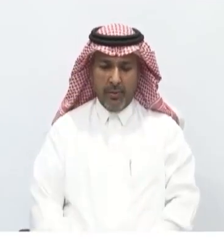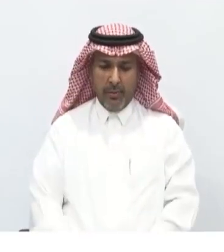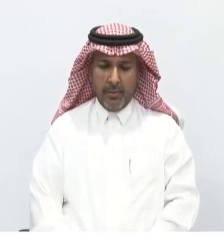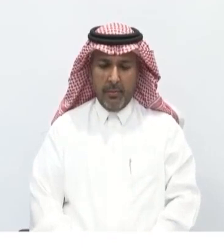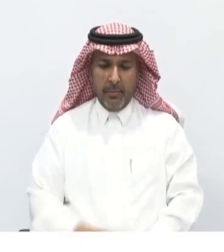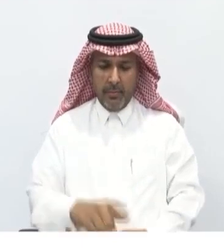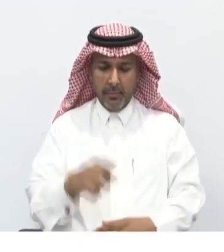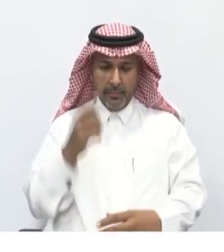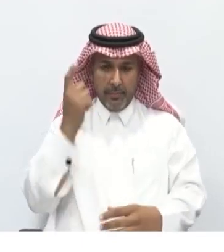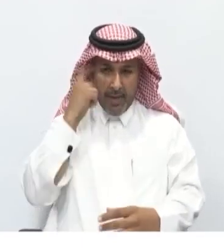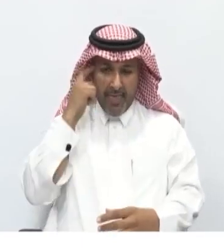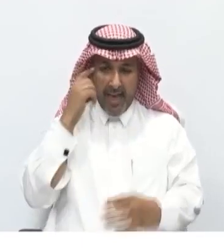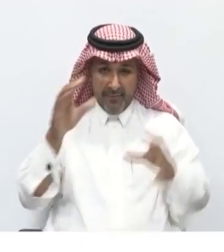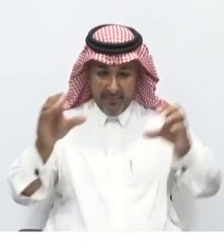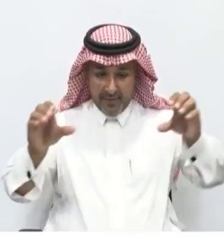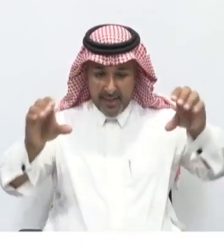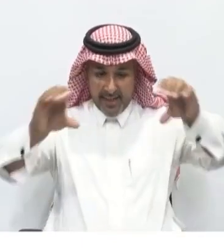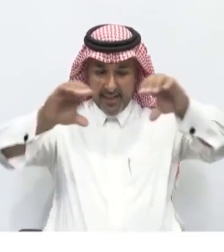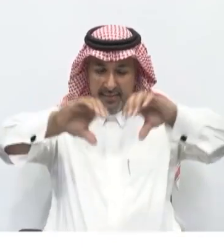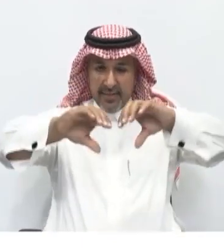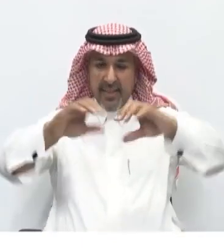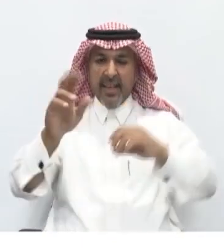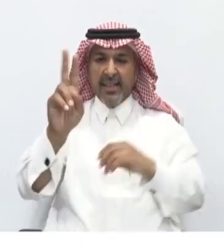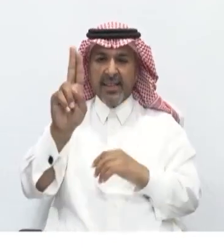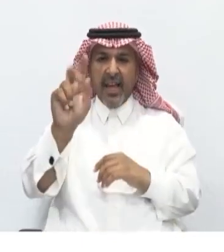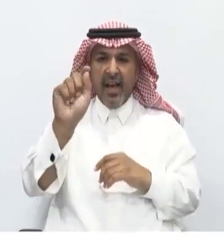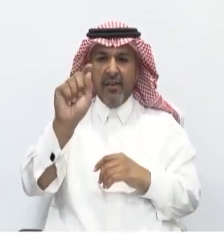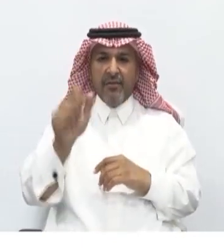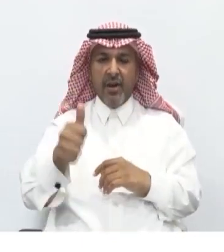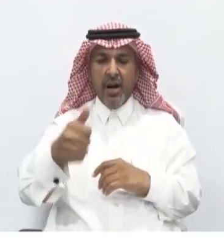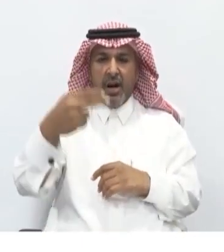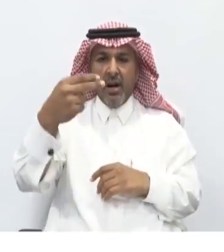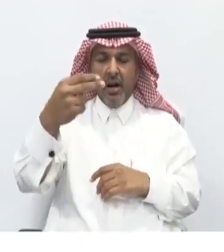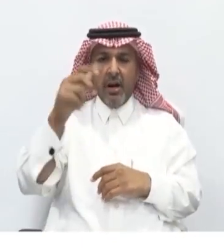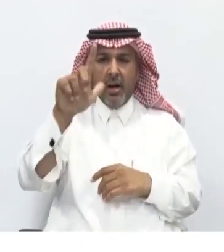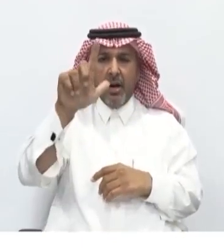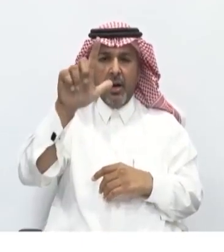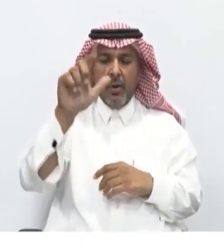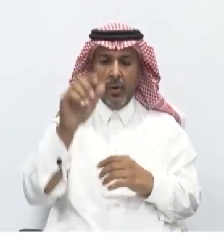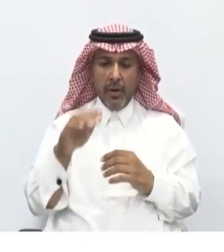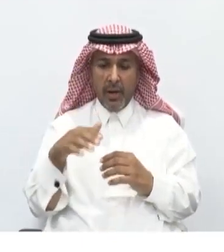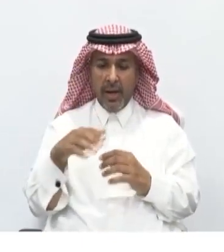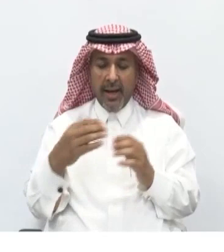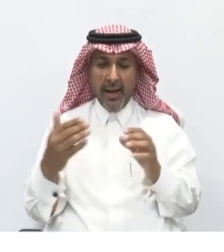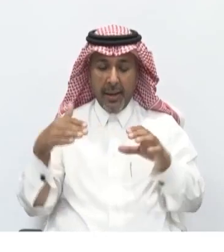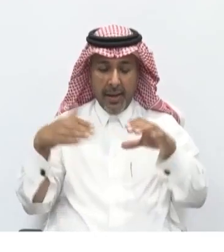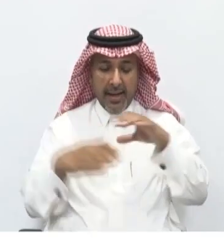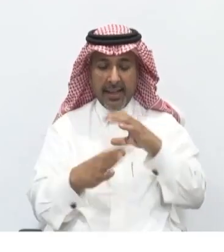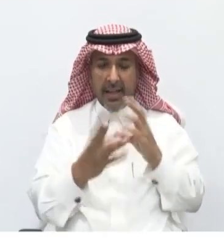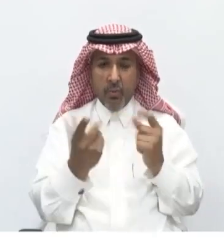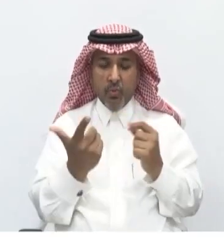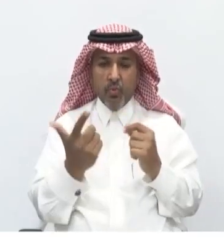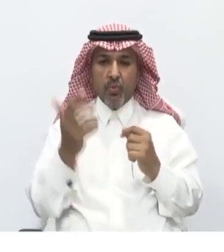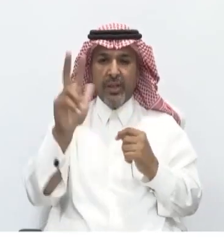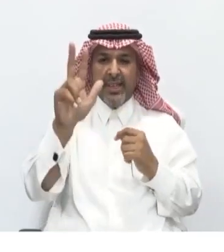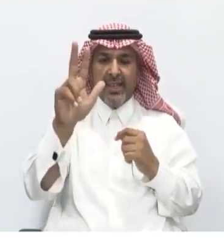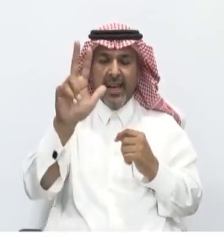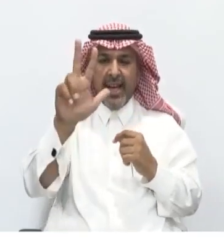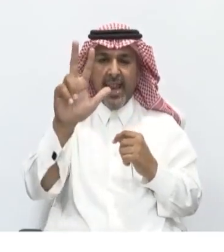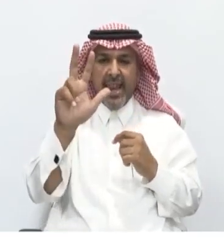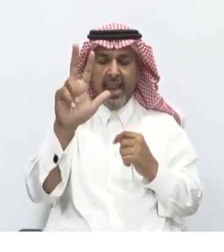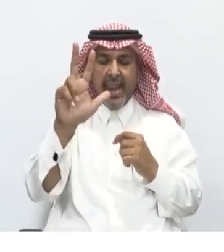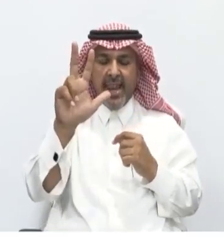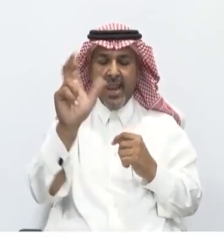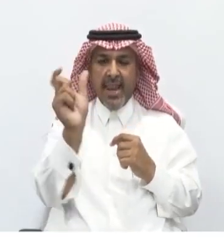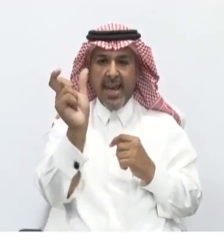هي التي تبدا او يبدا بها التفاعل الكيميائي ونسترجع مع المواد الناتجه هي التي ينتهي فيها التفاعل الكيميائي